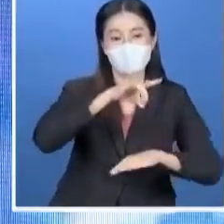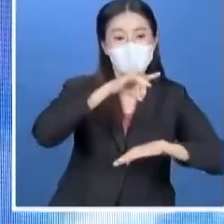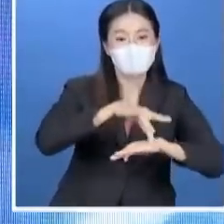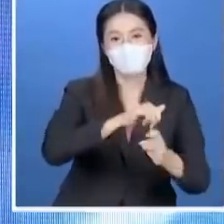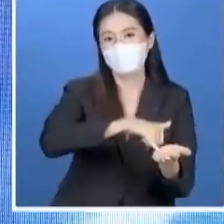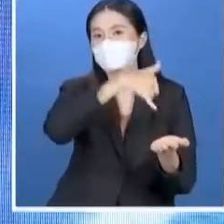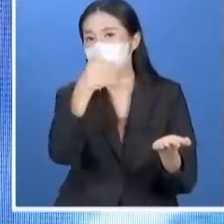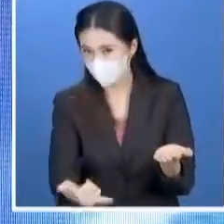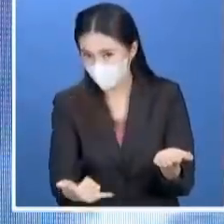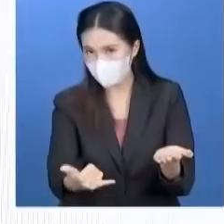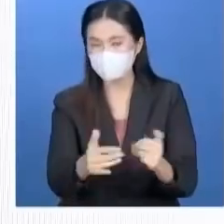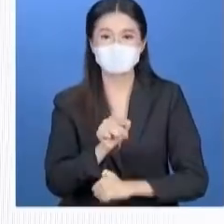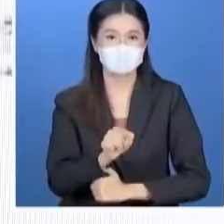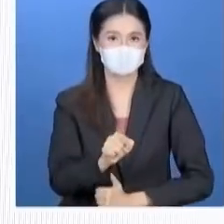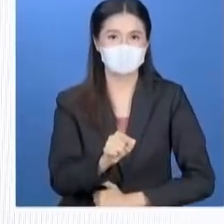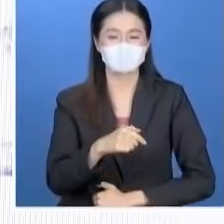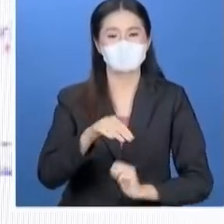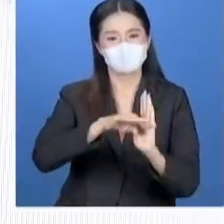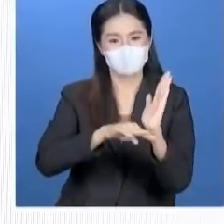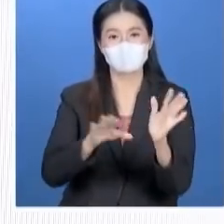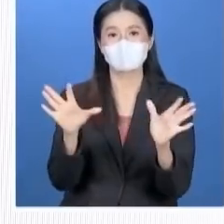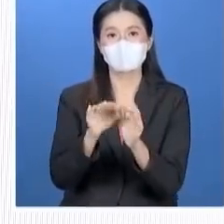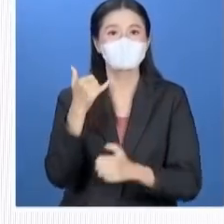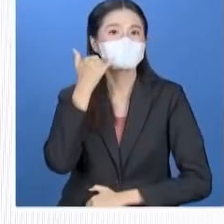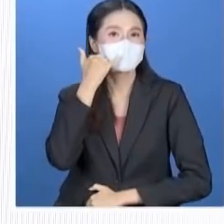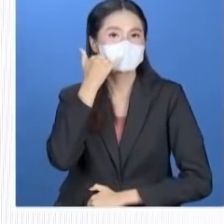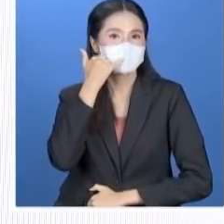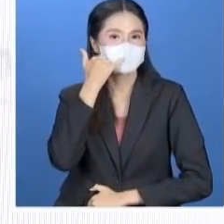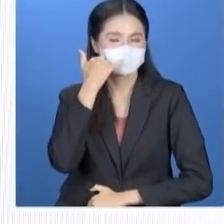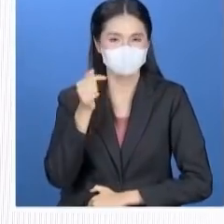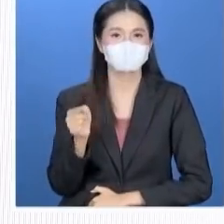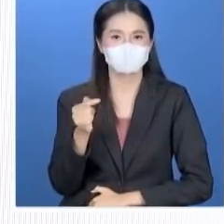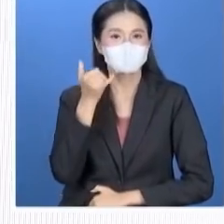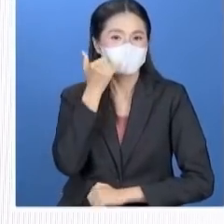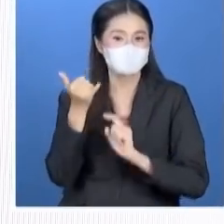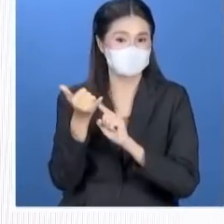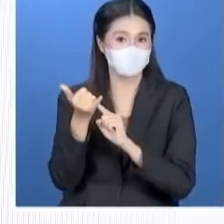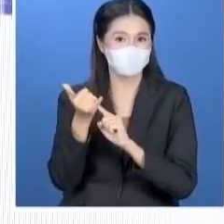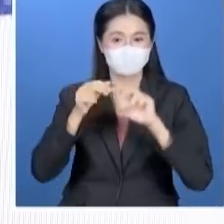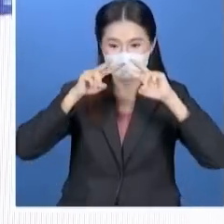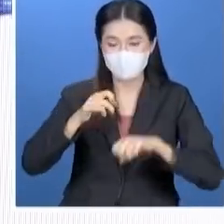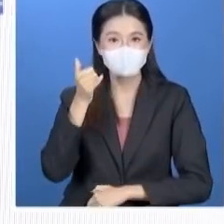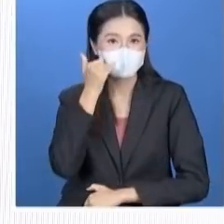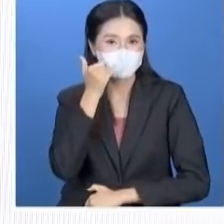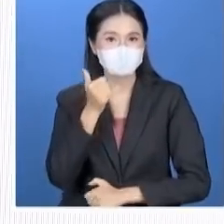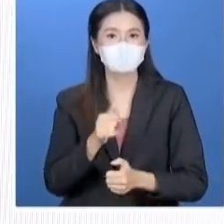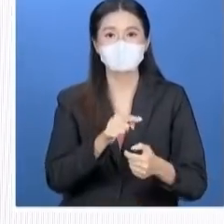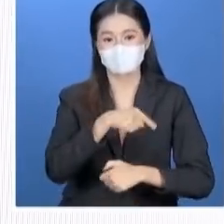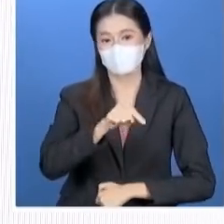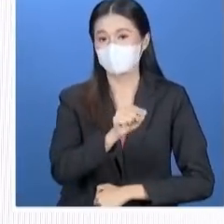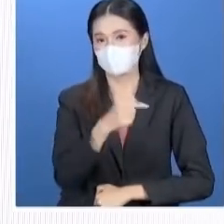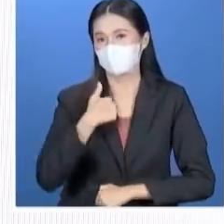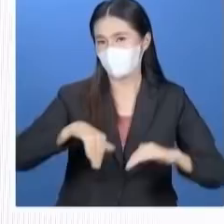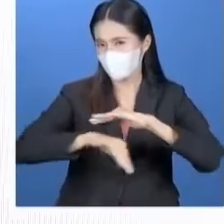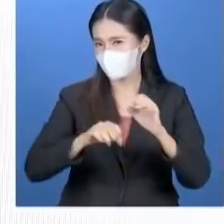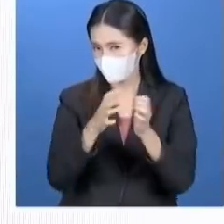ะนี้หลังจากเหตุการณ์นี้จะเป็นไทม์ไลน์เกี่ยวกับการใช้โทรศัพท์เป็นส่วนใหญ่ซึ่งการตรวจสอบในโทรศัพท์คนบนเรือทั้งหมดมีข้อมู